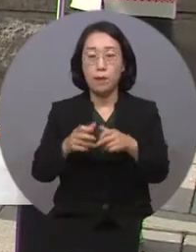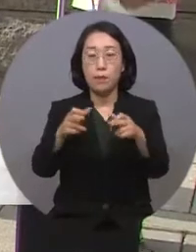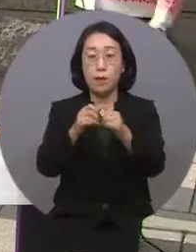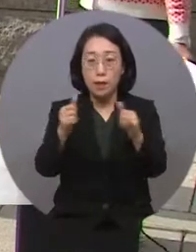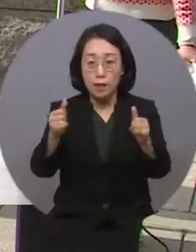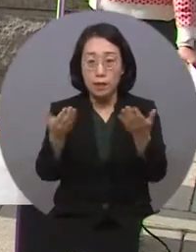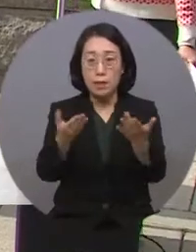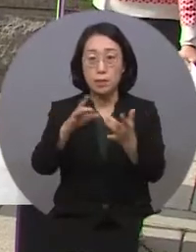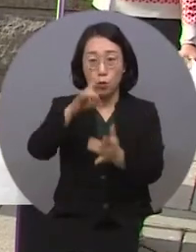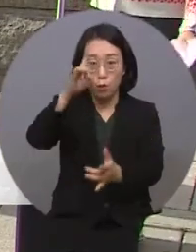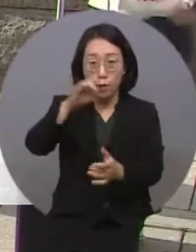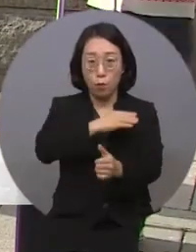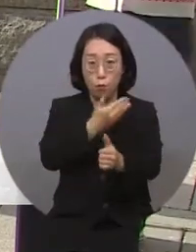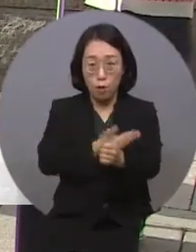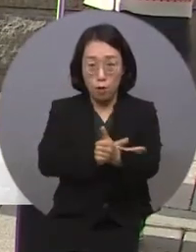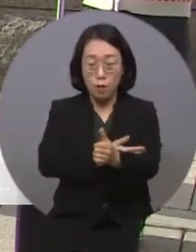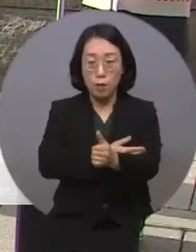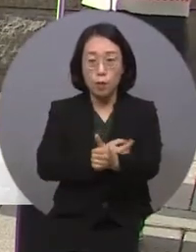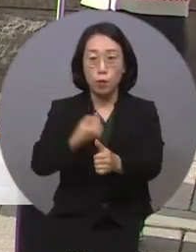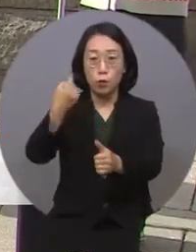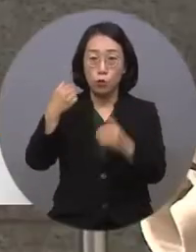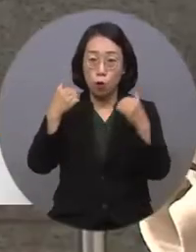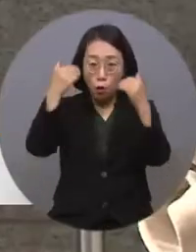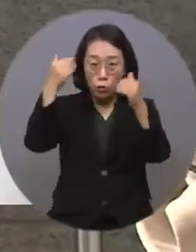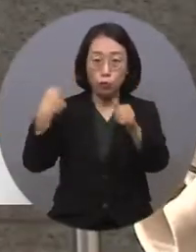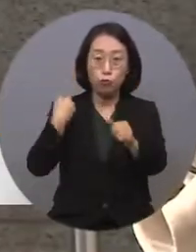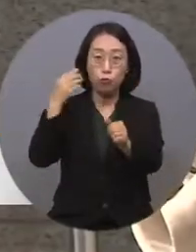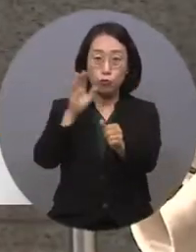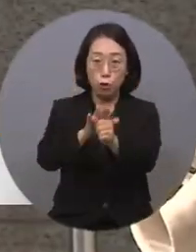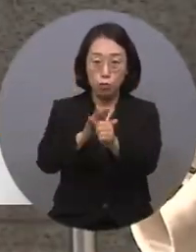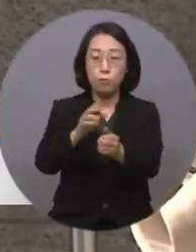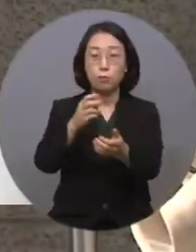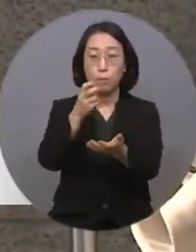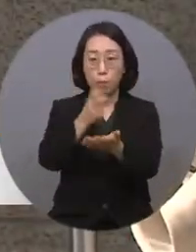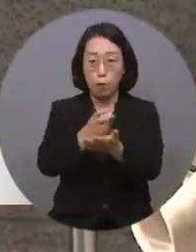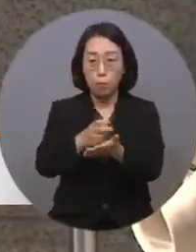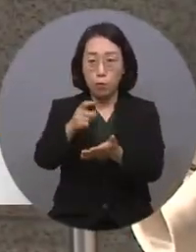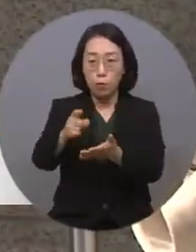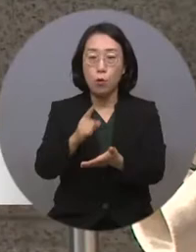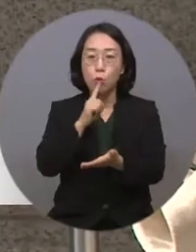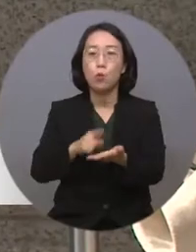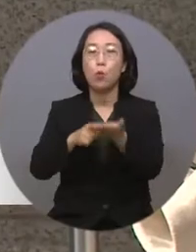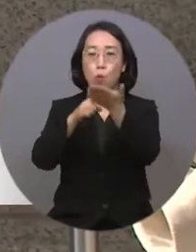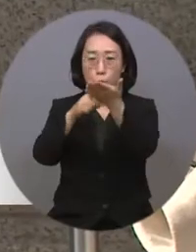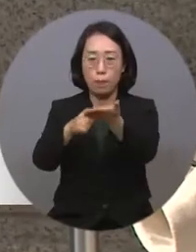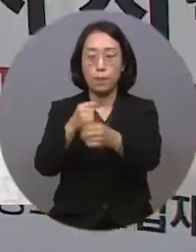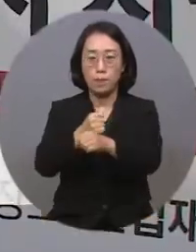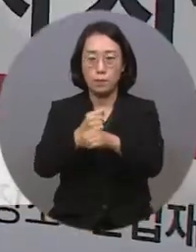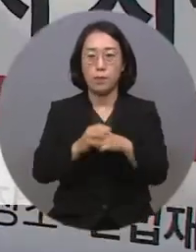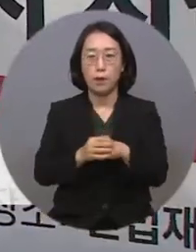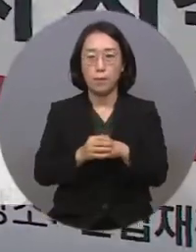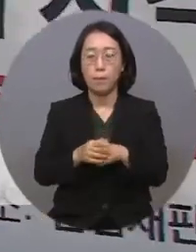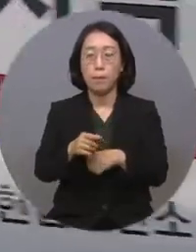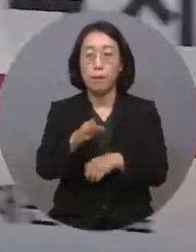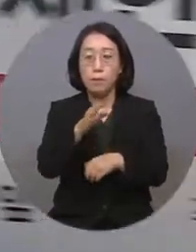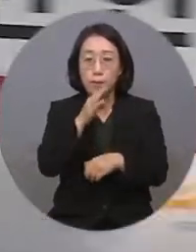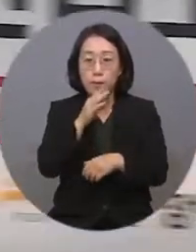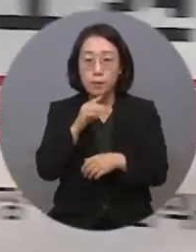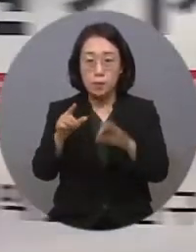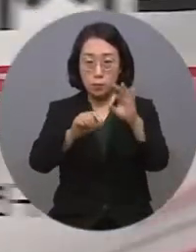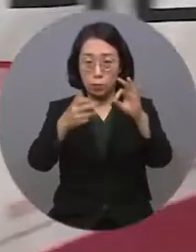직업 선택권을 침해한 성년 후견 제도에 대해 장애계가 헌법 소원을 제기했습니다. 지난